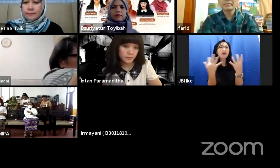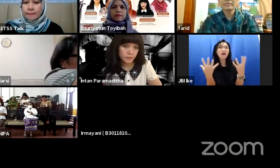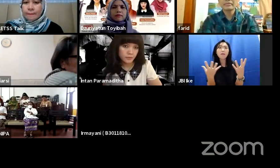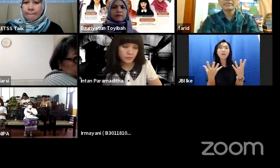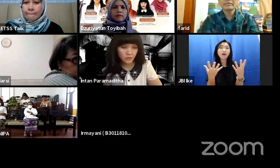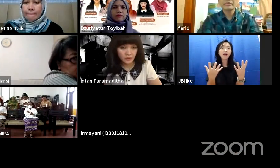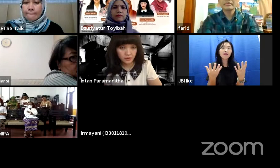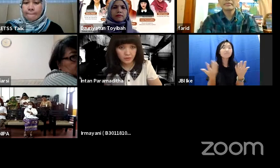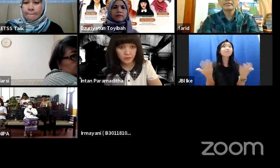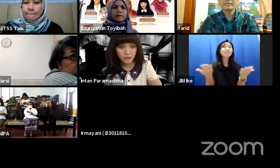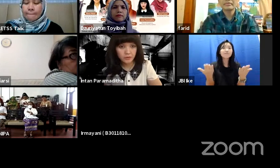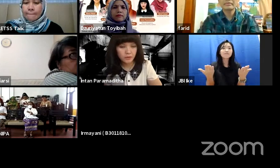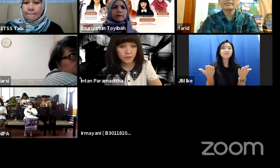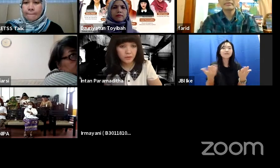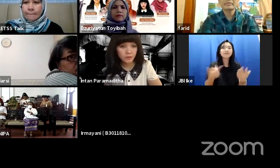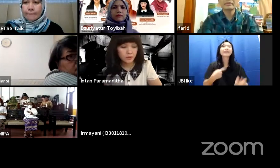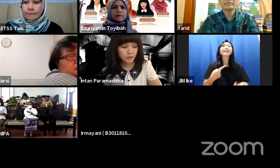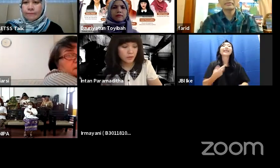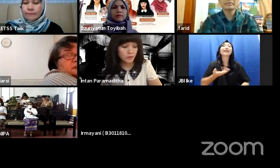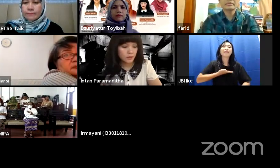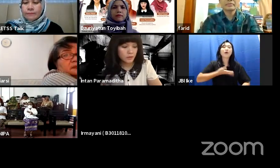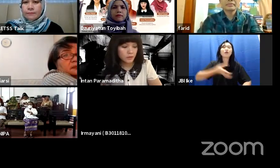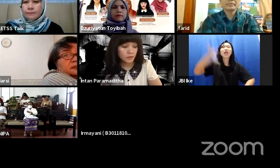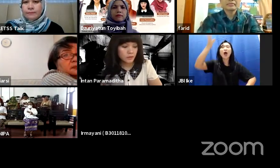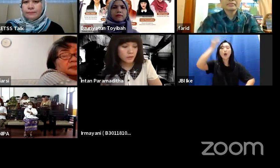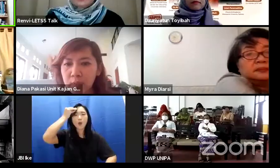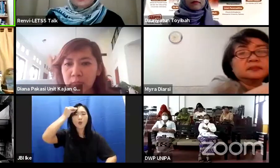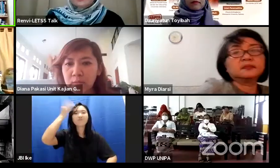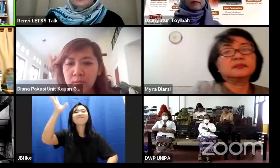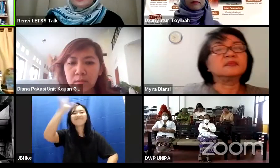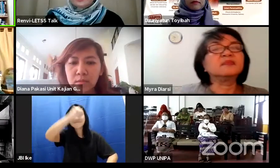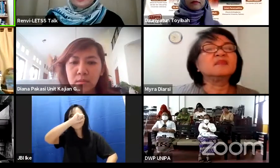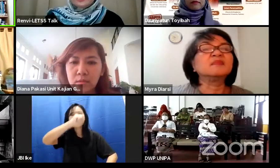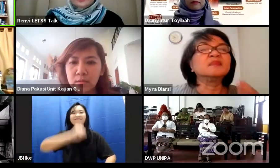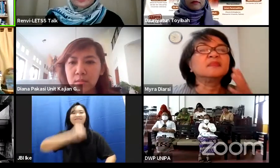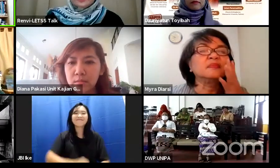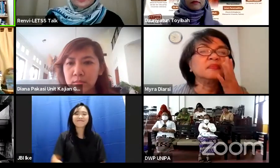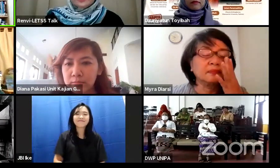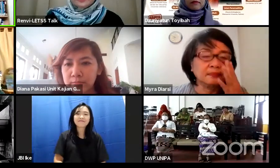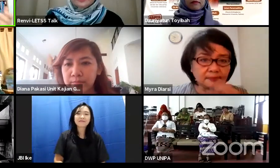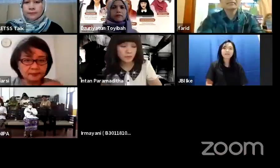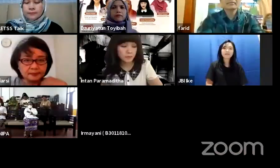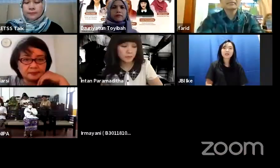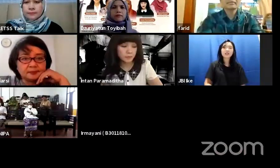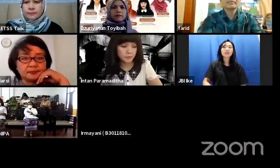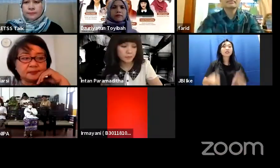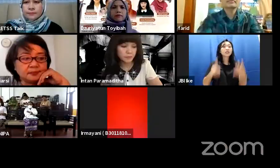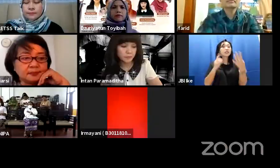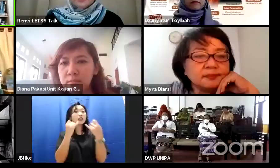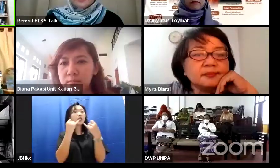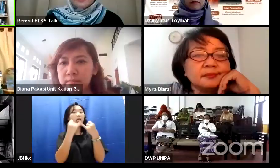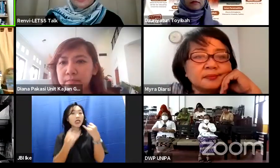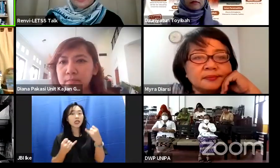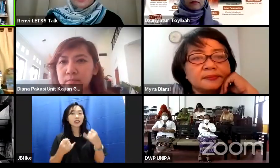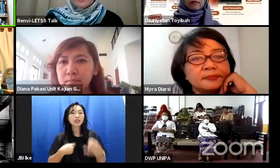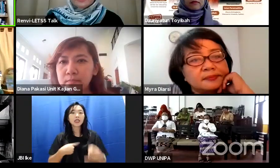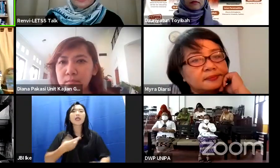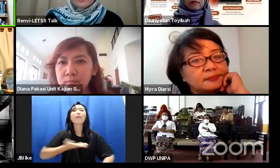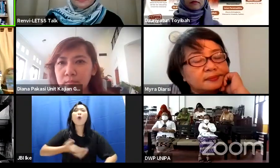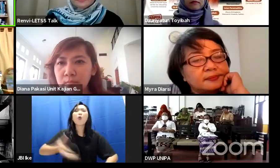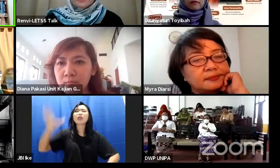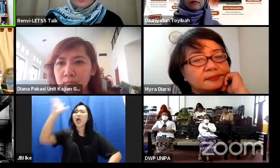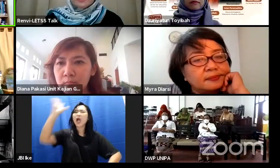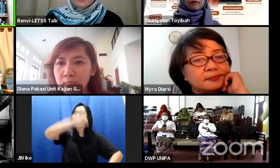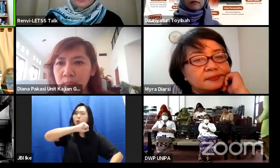juga di luar kampus. Dan terakhir, kita ingin tahu seperti apa sebenarnya sinergi gitu